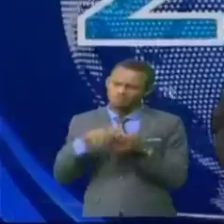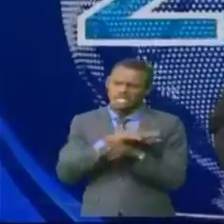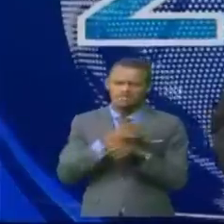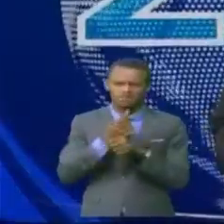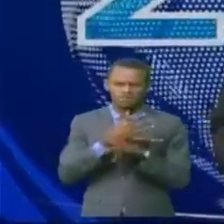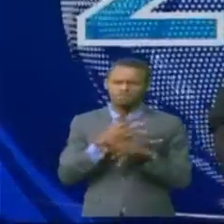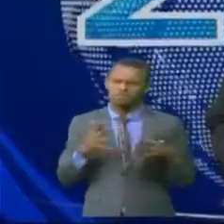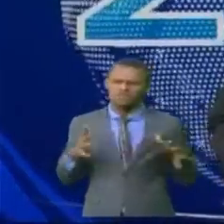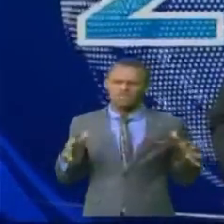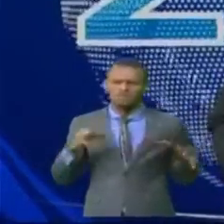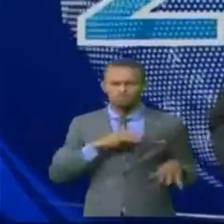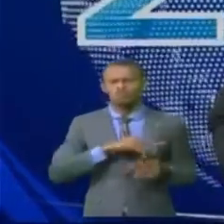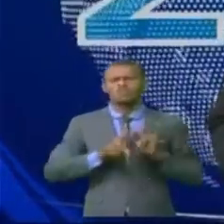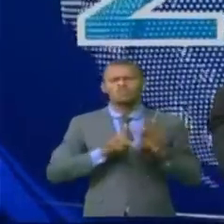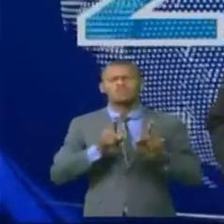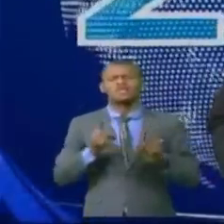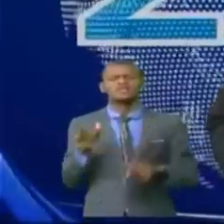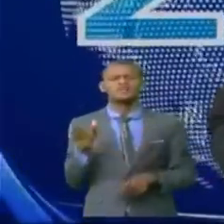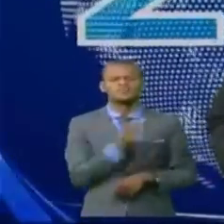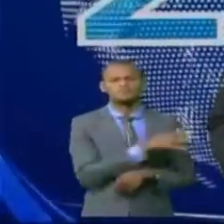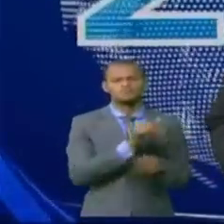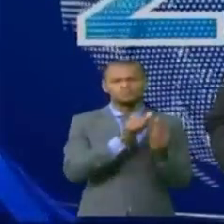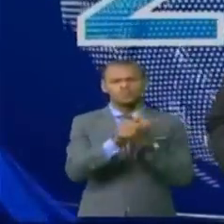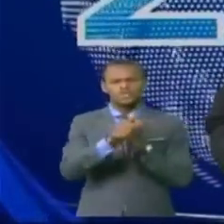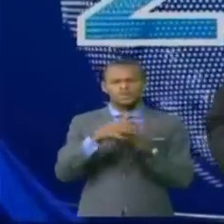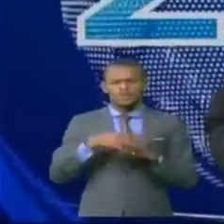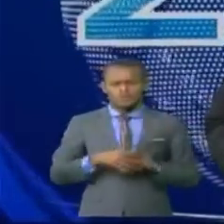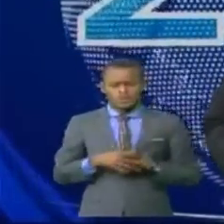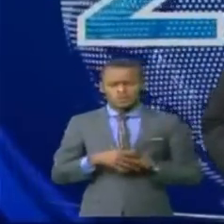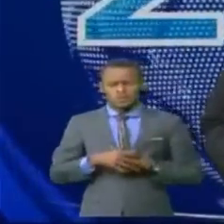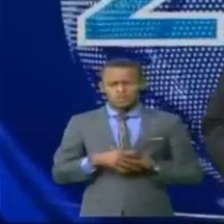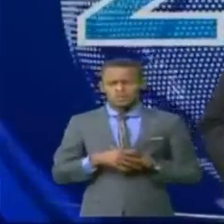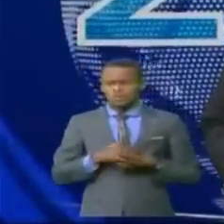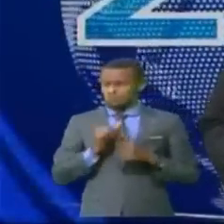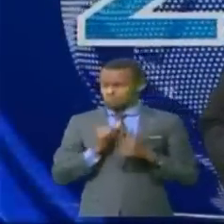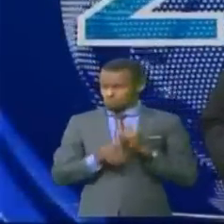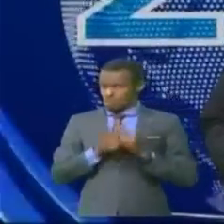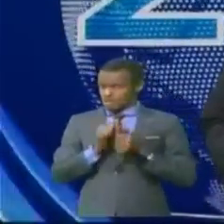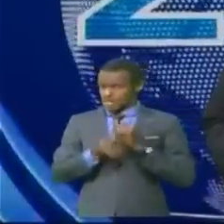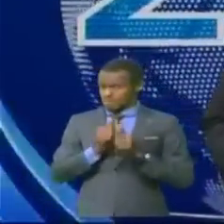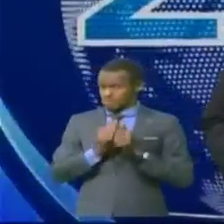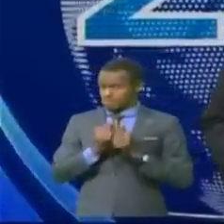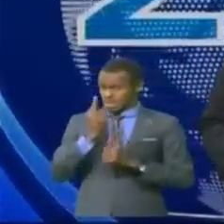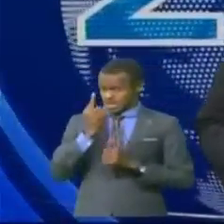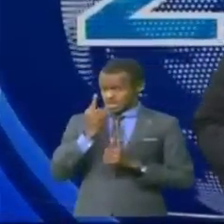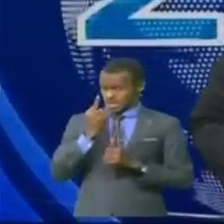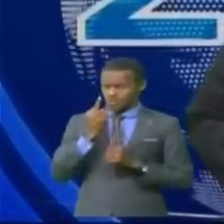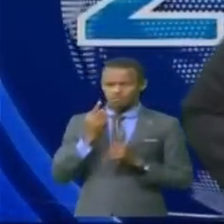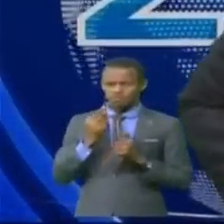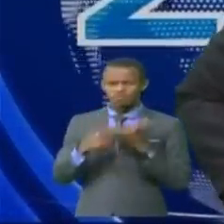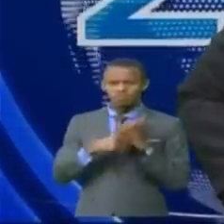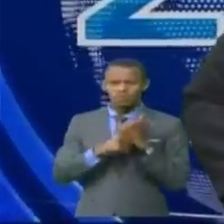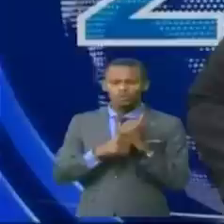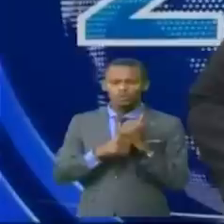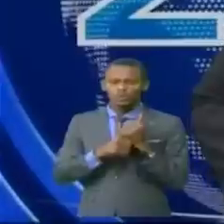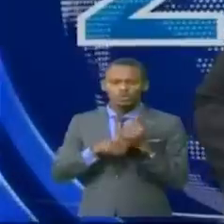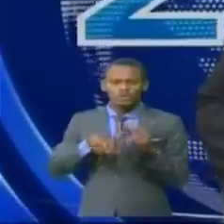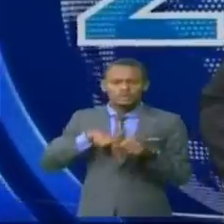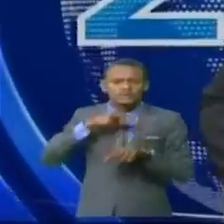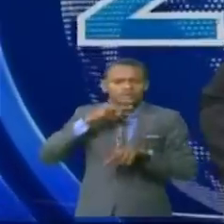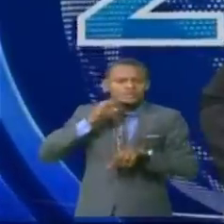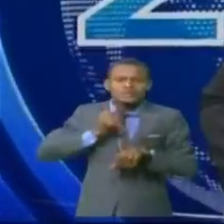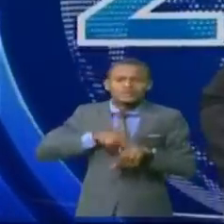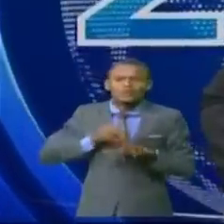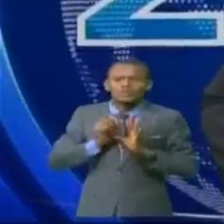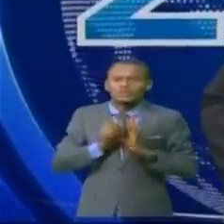l'État. La problématique de l'apatridie retenait le fait d'être dépourvu de nationalité. La ministre d'État en charge